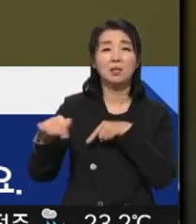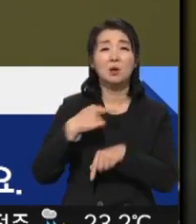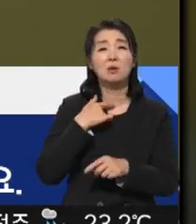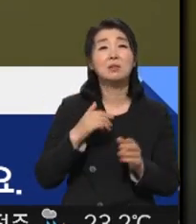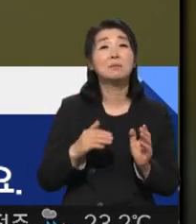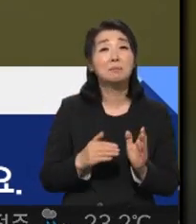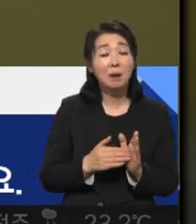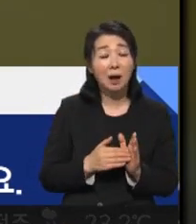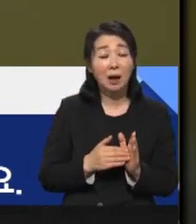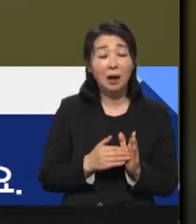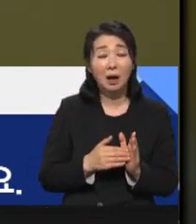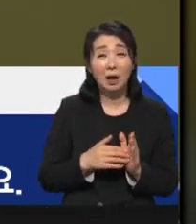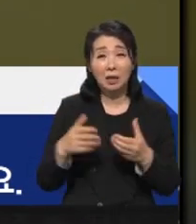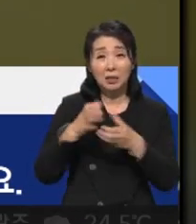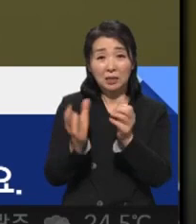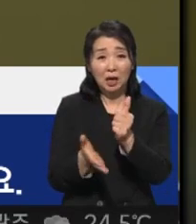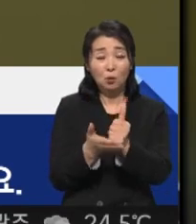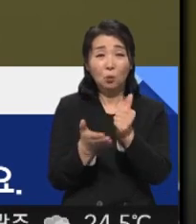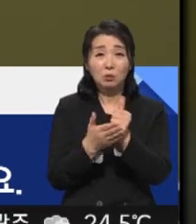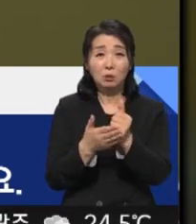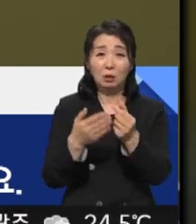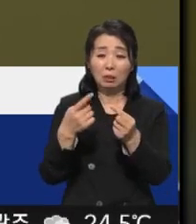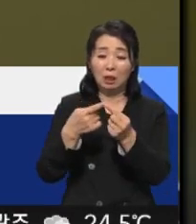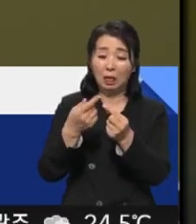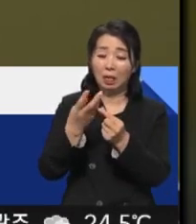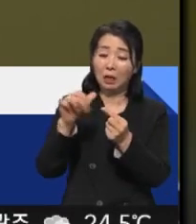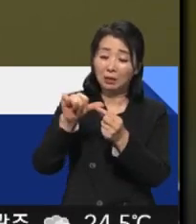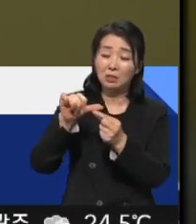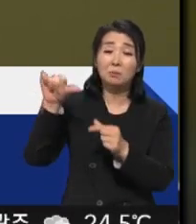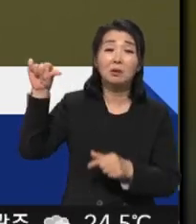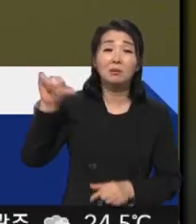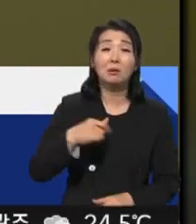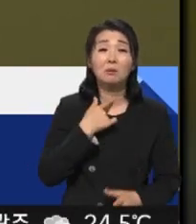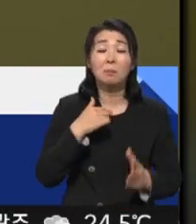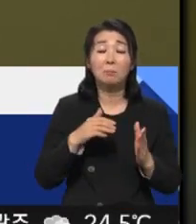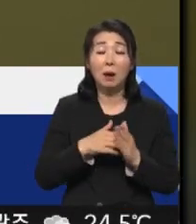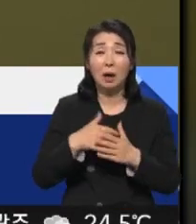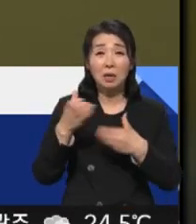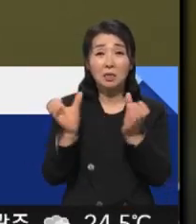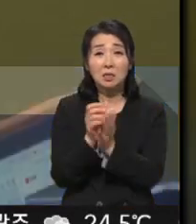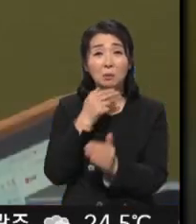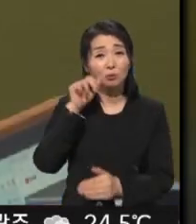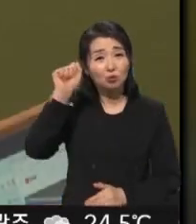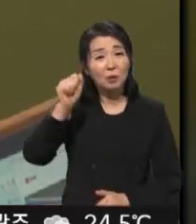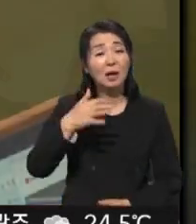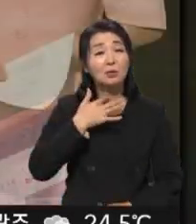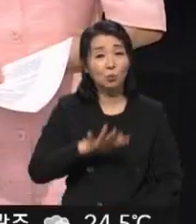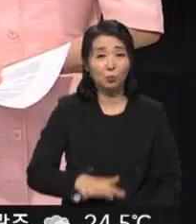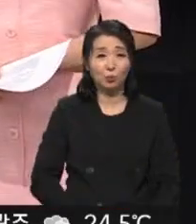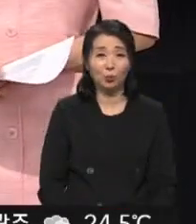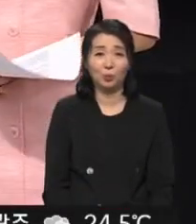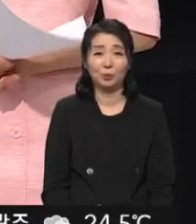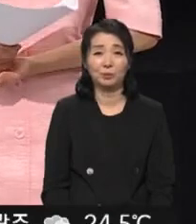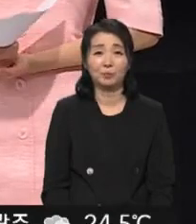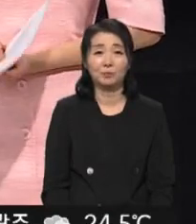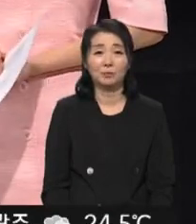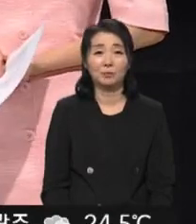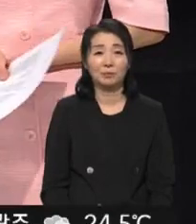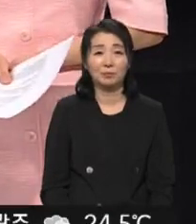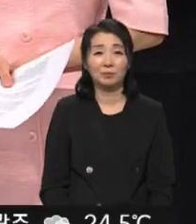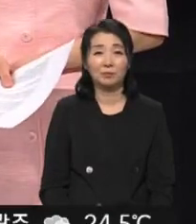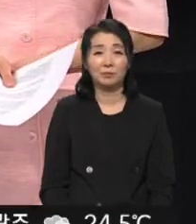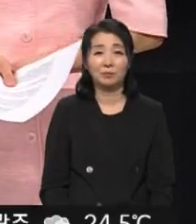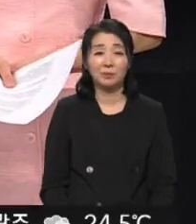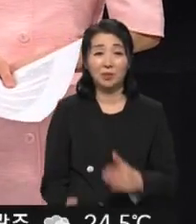사실은 공천 5번 떨어졌거든요. 근데 제가 무소속 출마한 적은 없어요. 네, 그러면서 다시